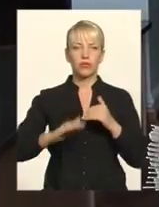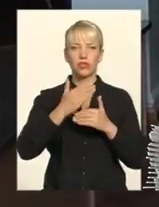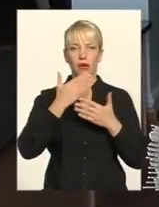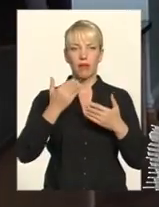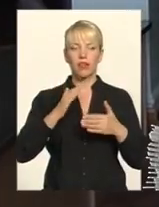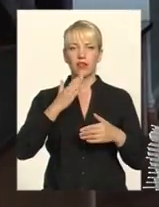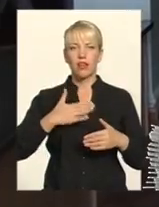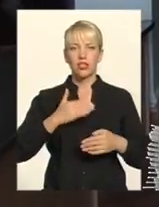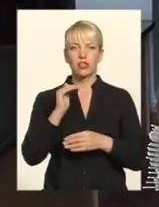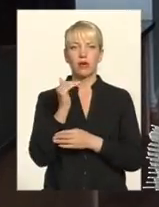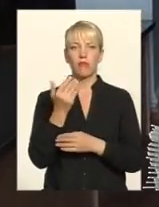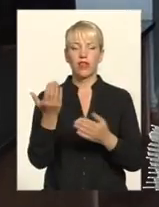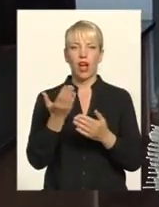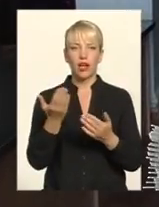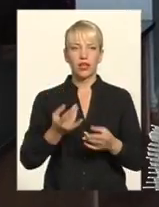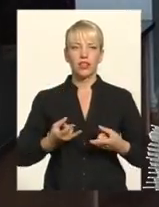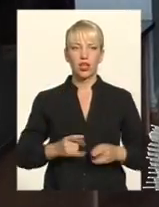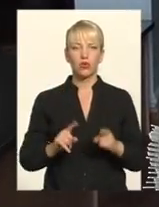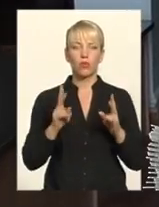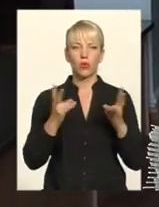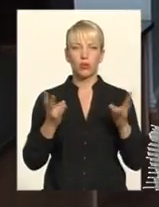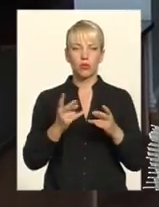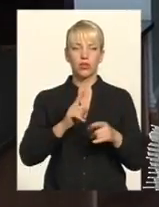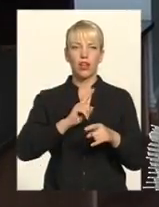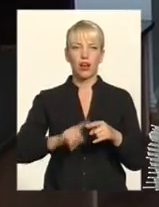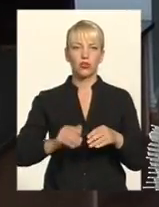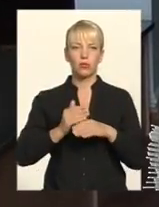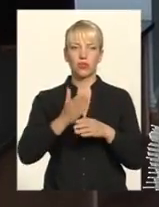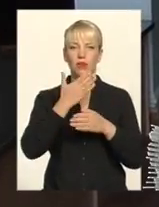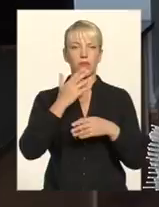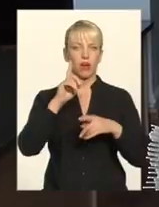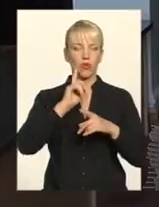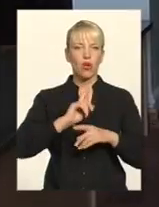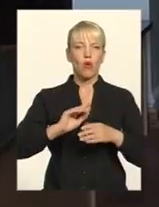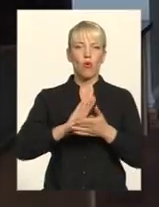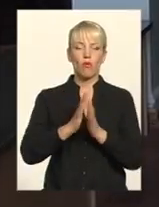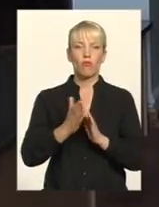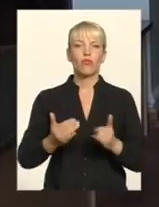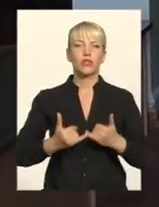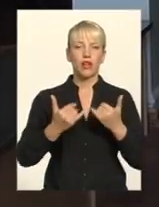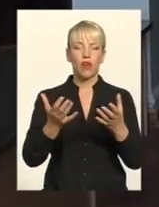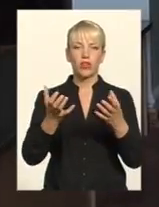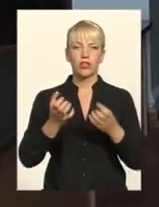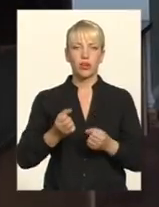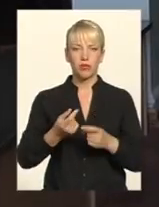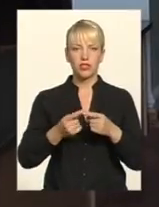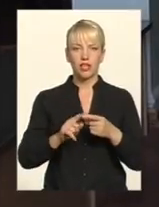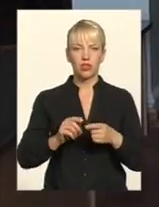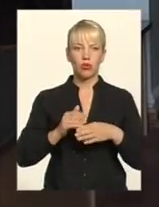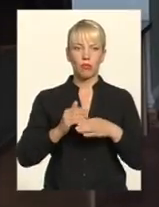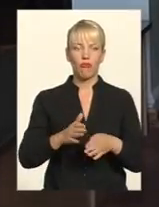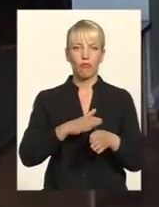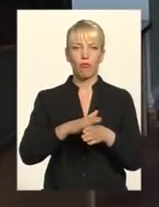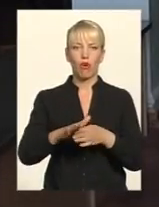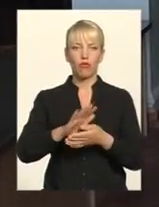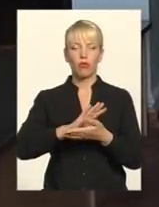які народжуються, які потребують негайної допомоги, сьогодні не мають адекватних умов на отримання цієї допомоги в повному обсязі через ті